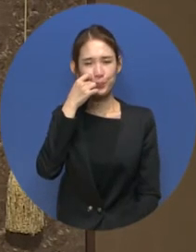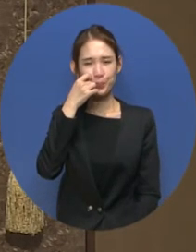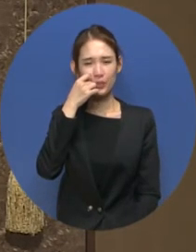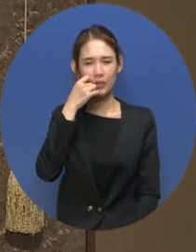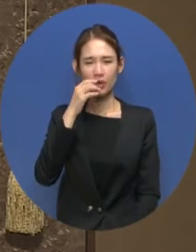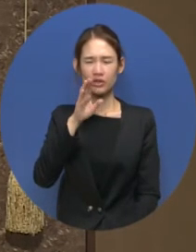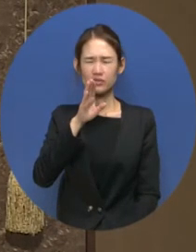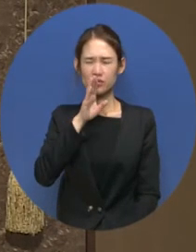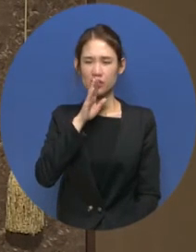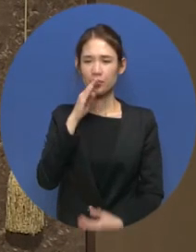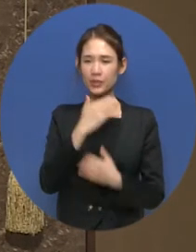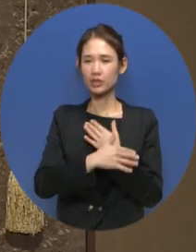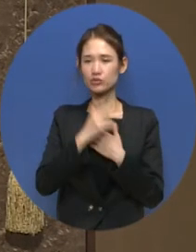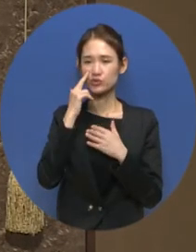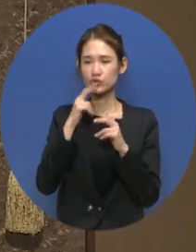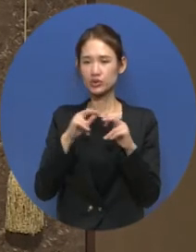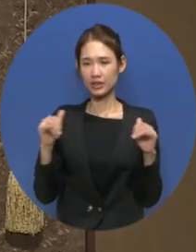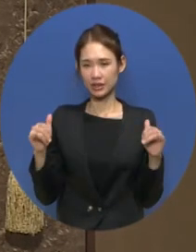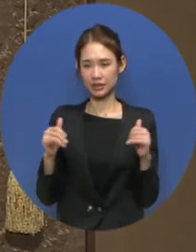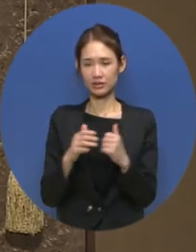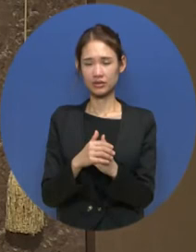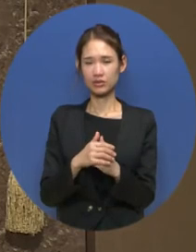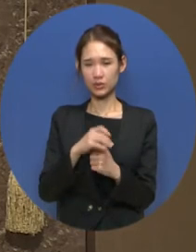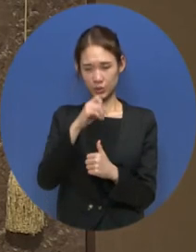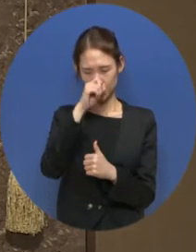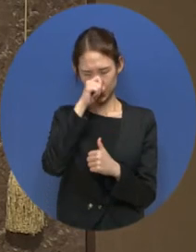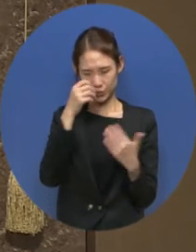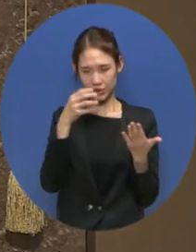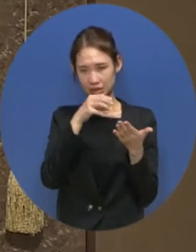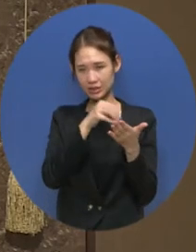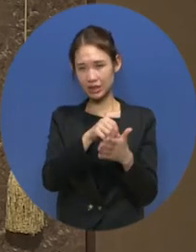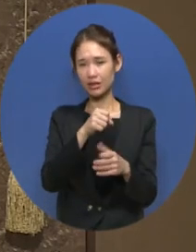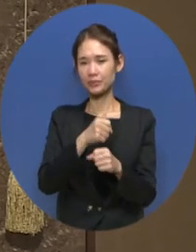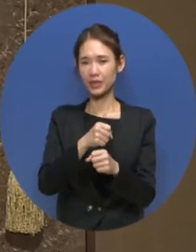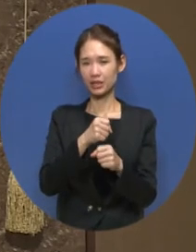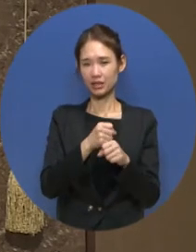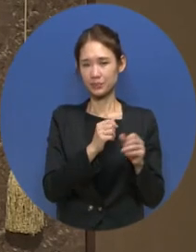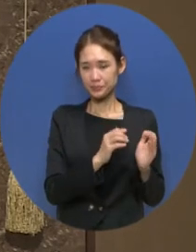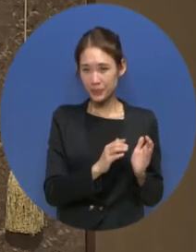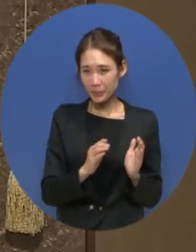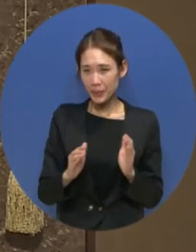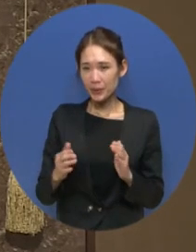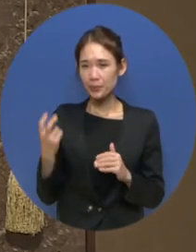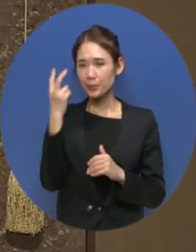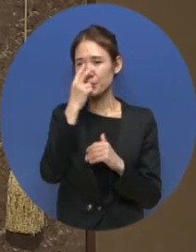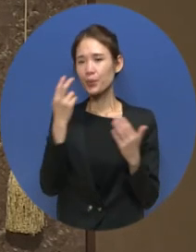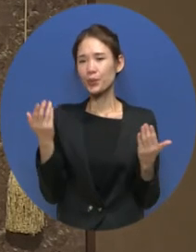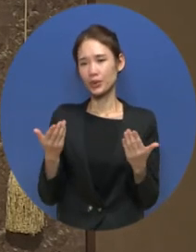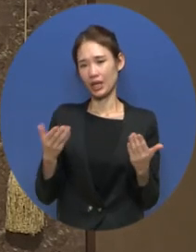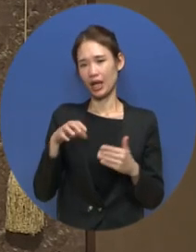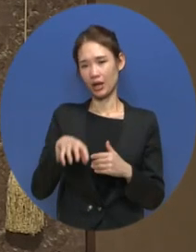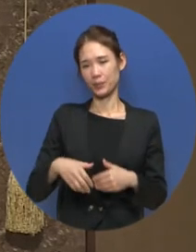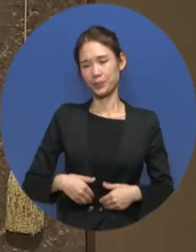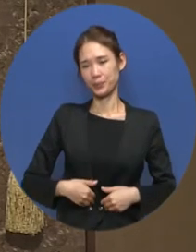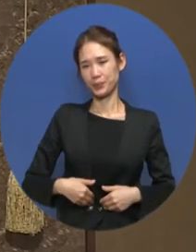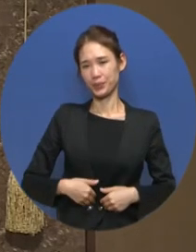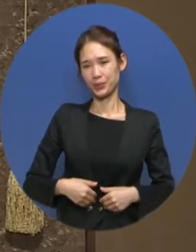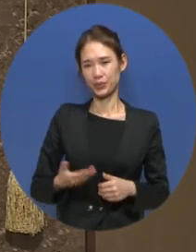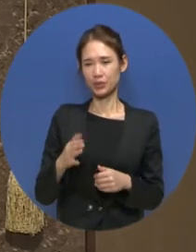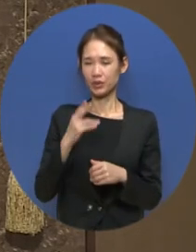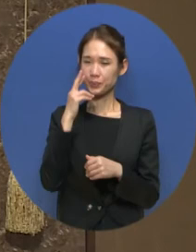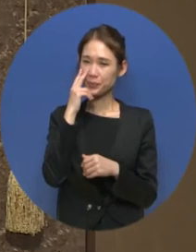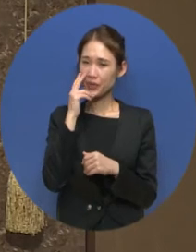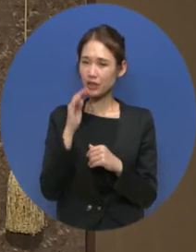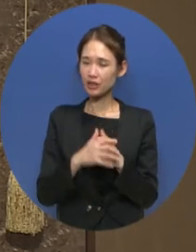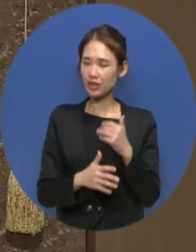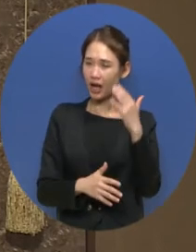정말 중증 장애인분들을 위해서는 또 좋은 일자리를 마련해주는 이제 이런 보호 작업장이 되어야 하는데 사실 이제 미국과 우리는